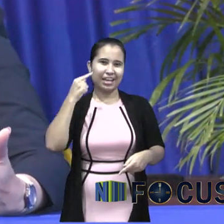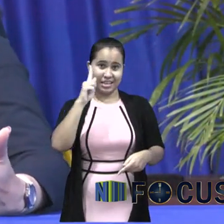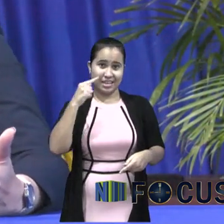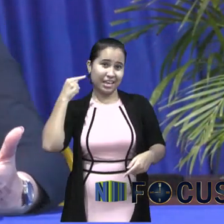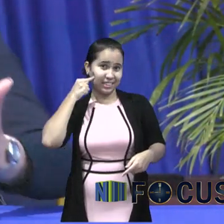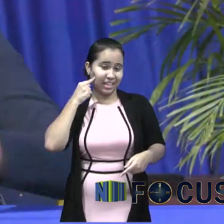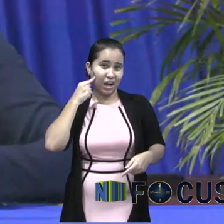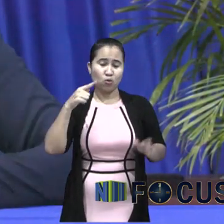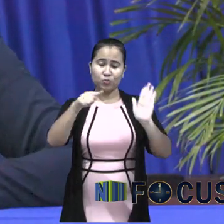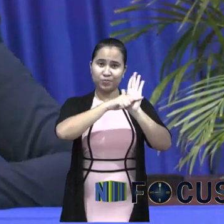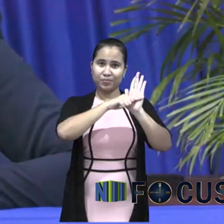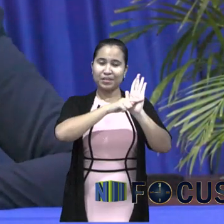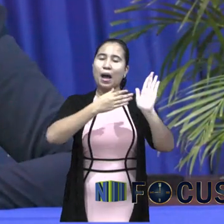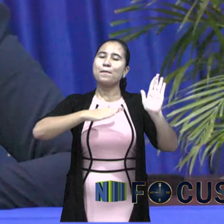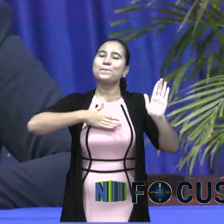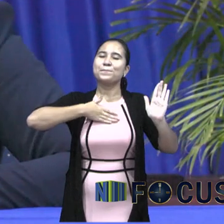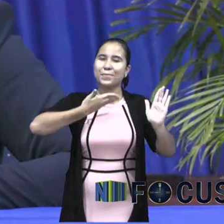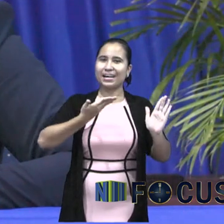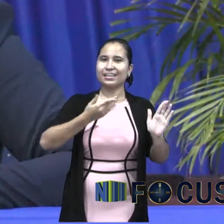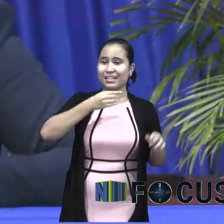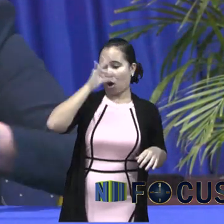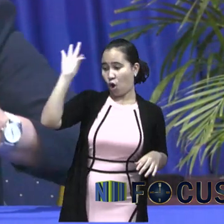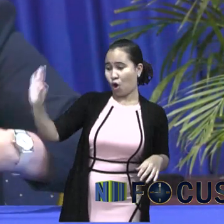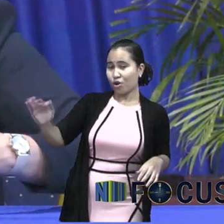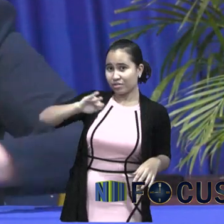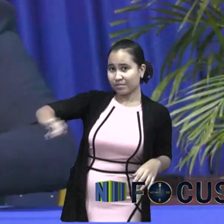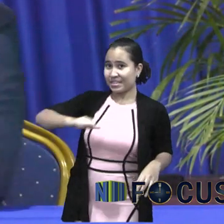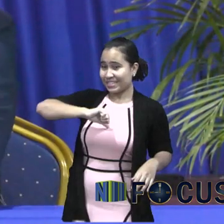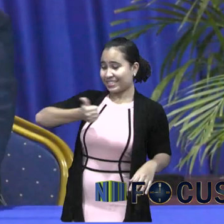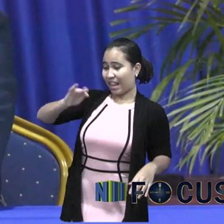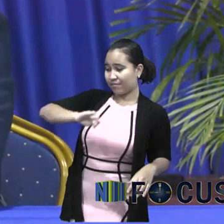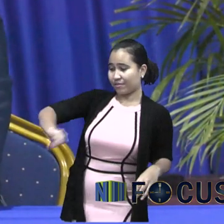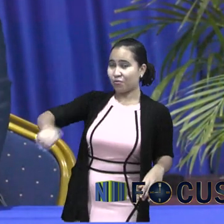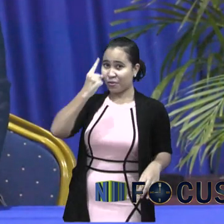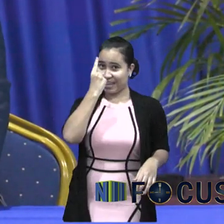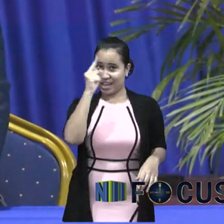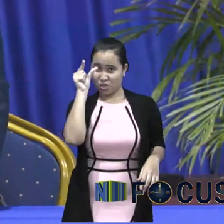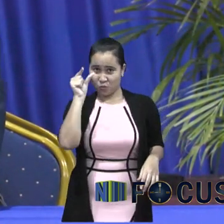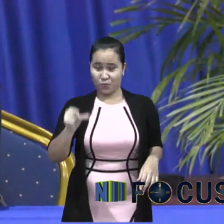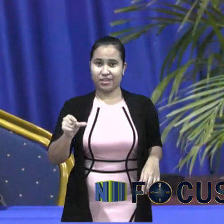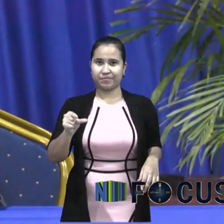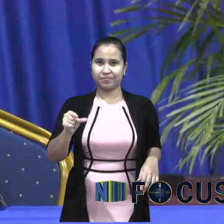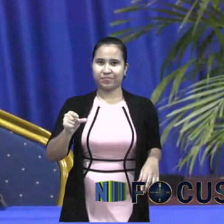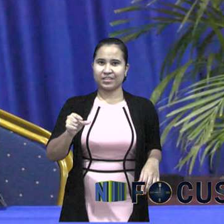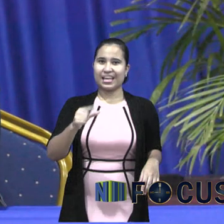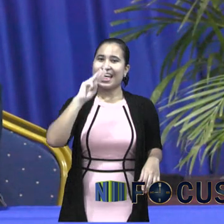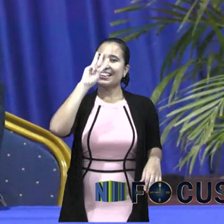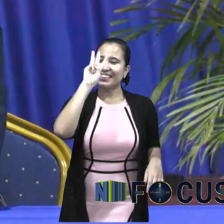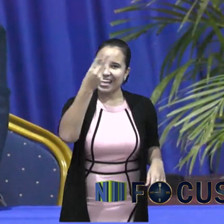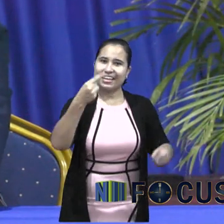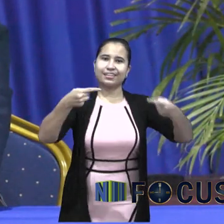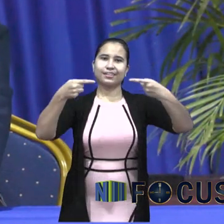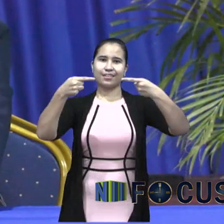negatief is, dan mag je naar huis in thuisquarantaine, zelf quarantaine voor een week. En dan wordt er voor de derde